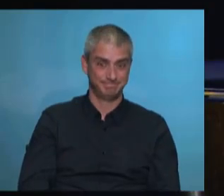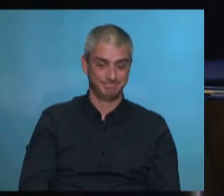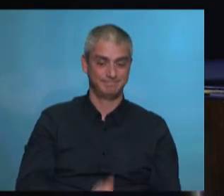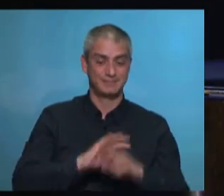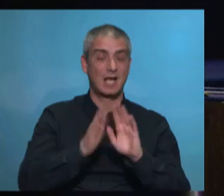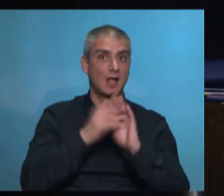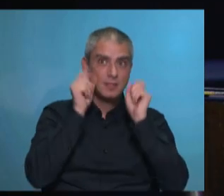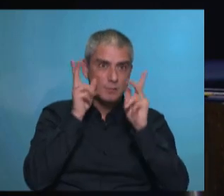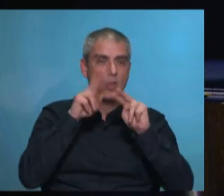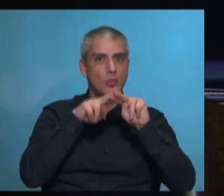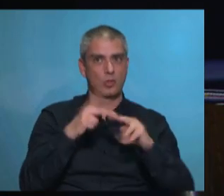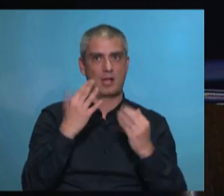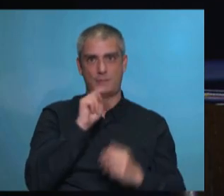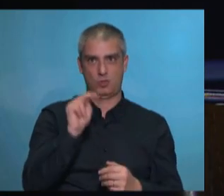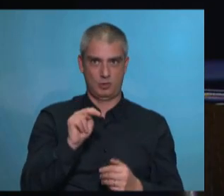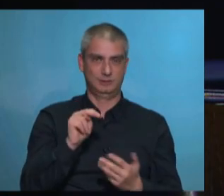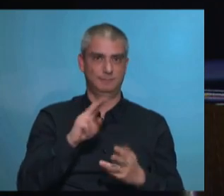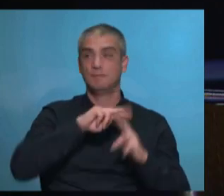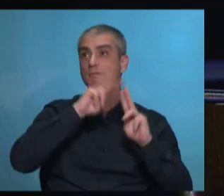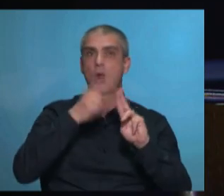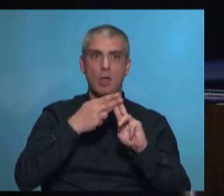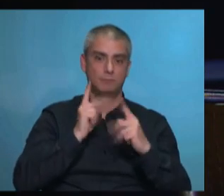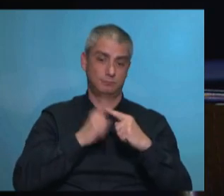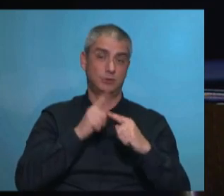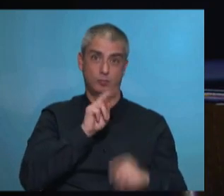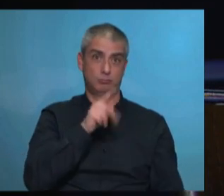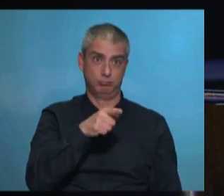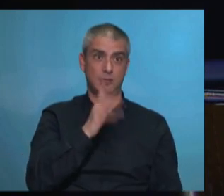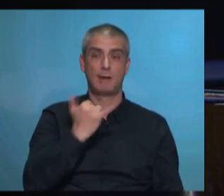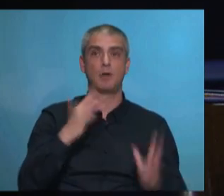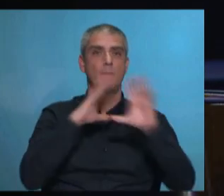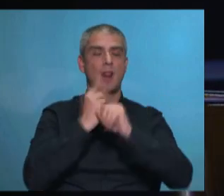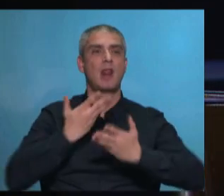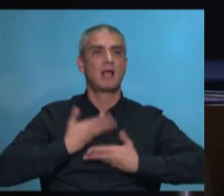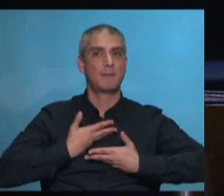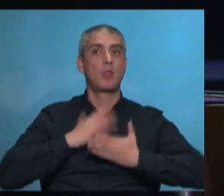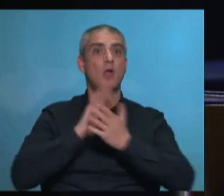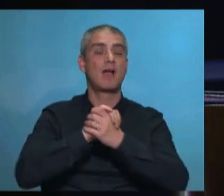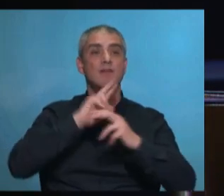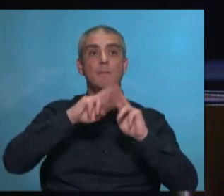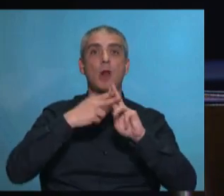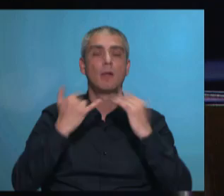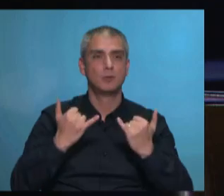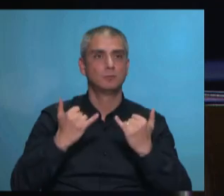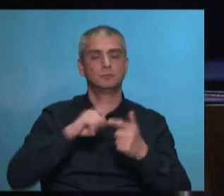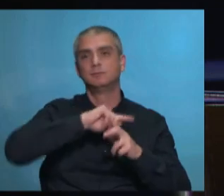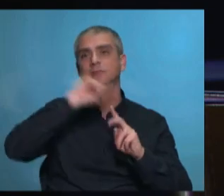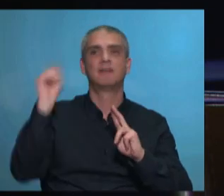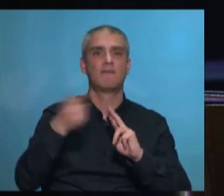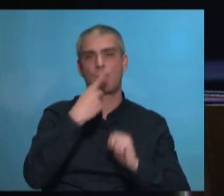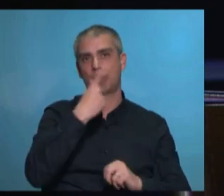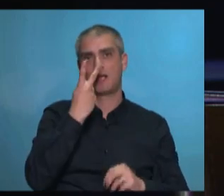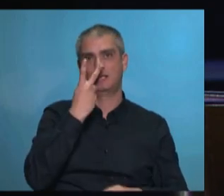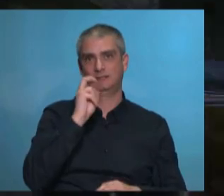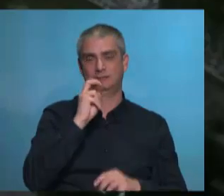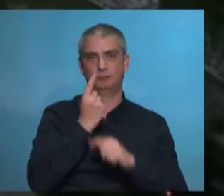תתפלו, עוד נותרו כמה עניינים מסביב לעולם. בדיוק בשביל זה, גם הלילה קיבלנו מהחברים בעולם היום, מסביב לעולם ב-120